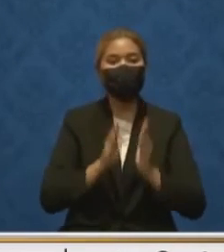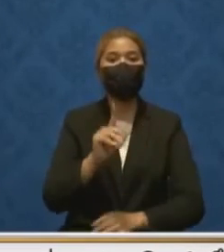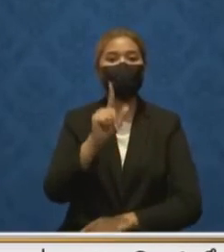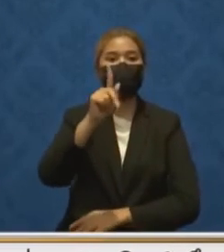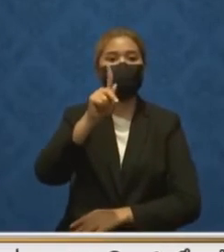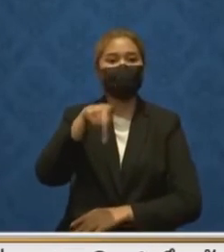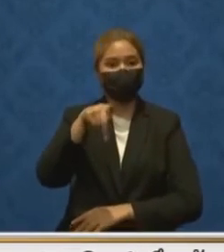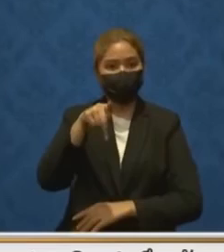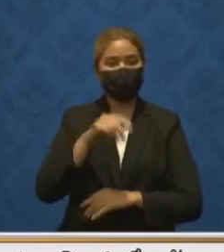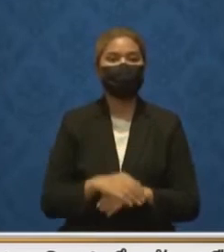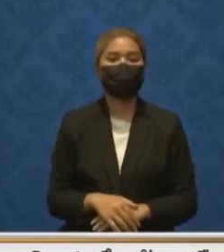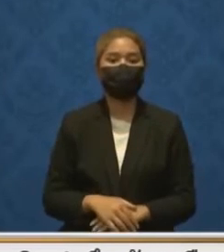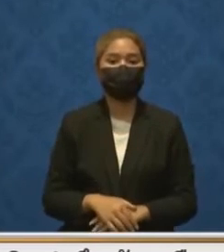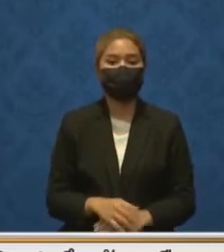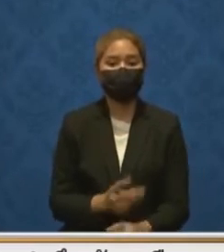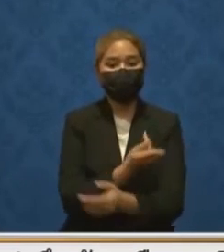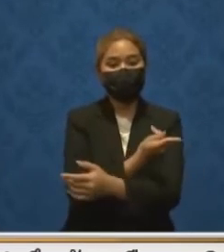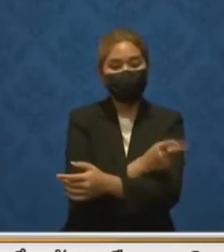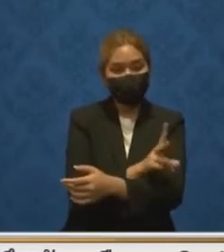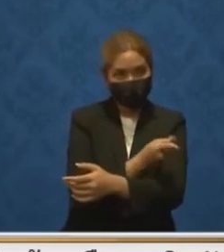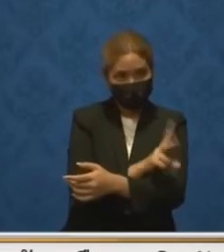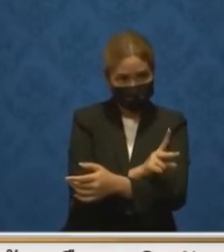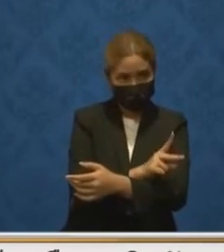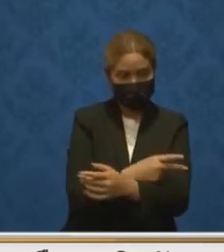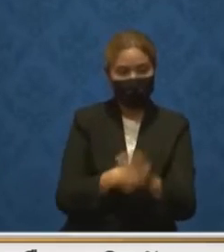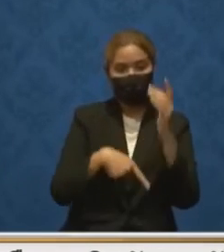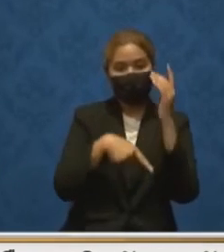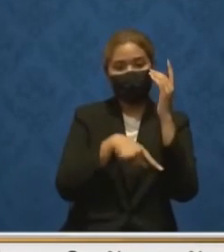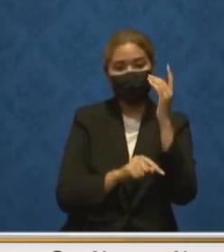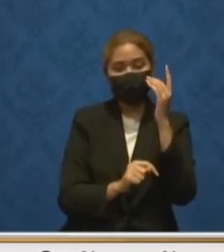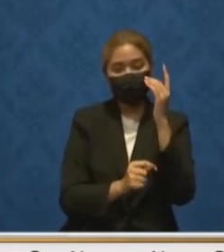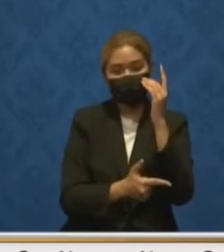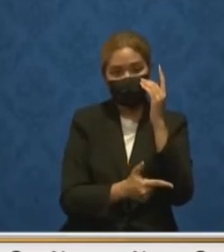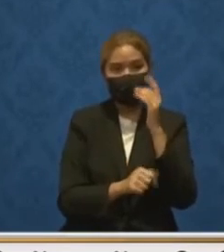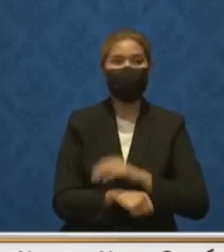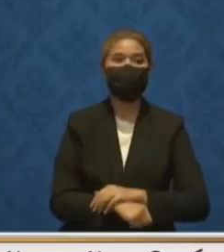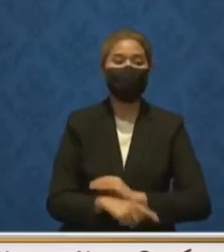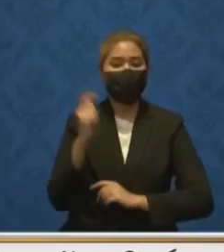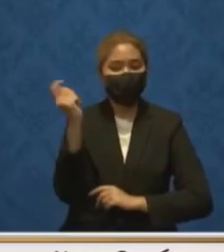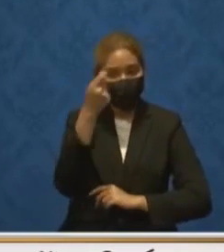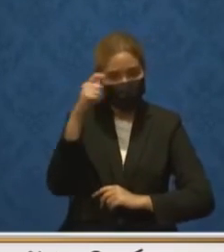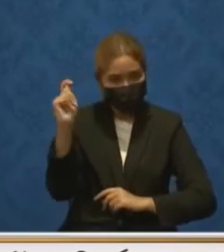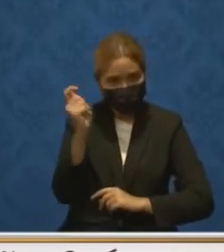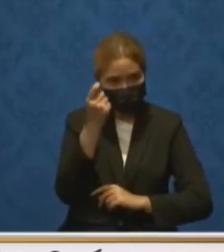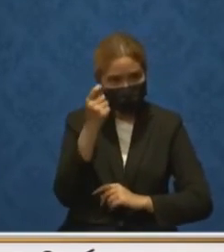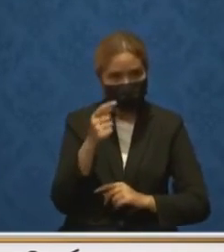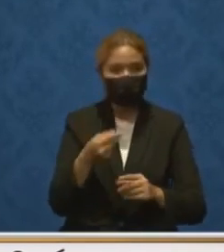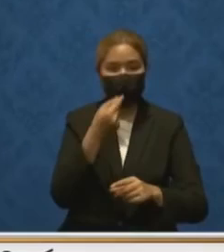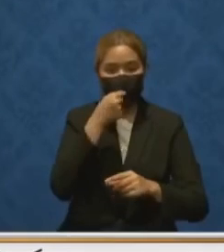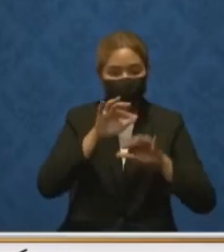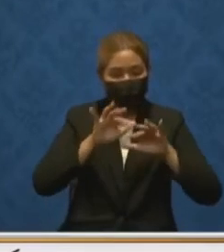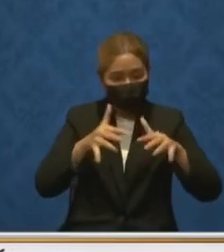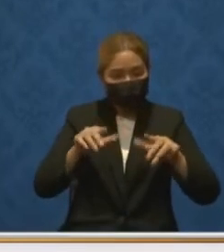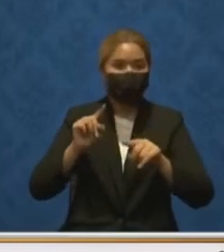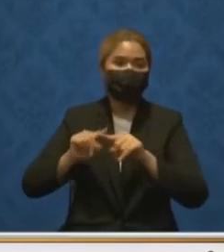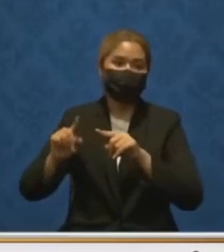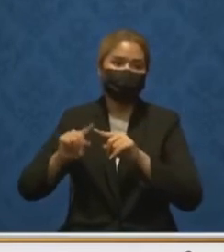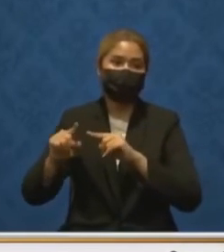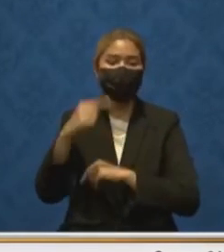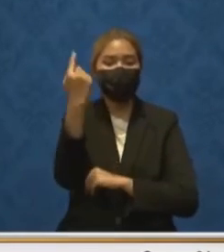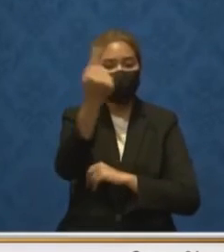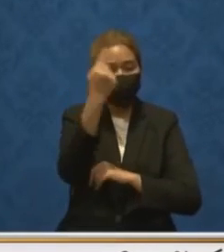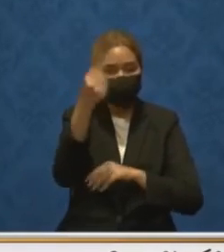อกจากโโมตการท่องเที่บูเก็ พังงากระบีอัดามันแล้วก็ยังช่วยทำให้เราโรโมตข้าวไทยได้ด้วย